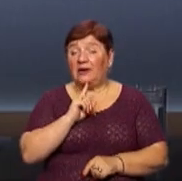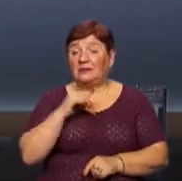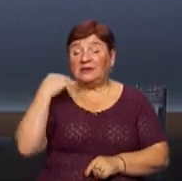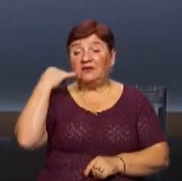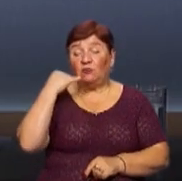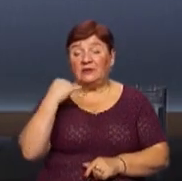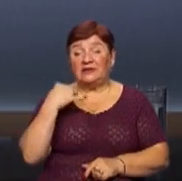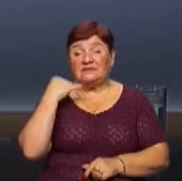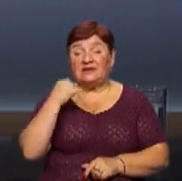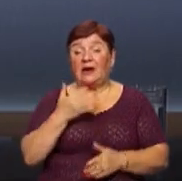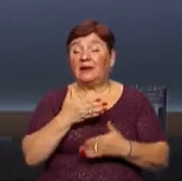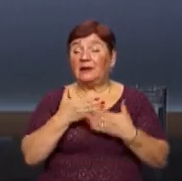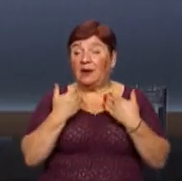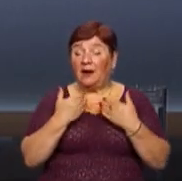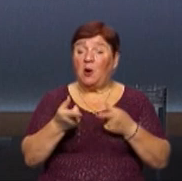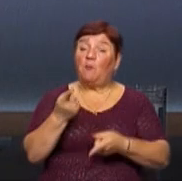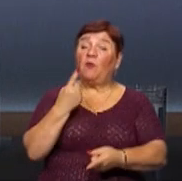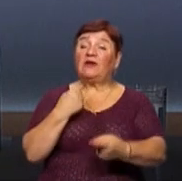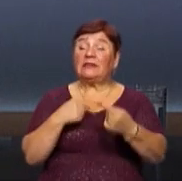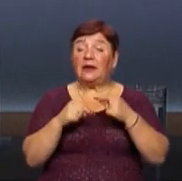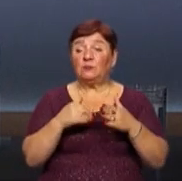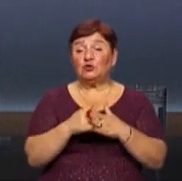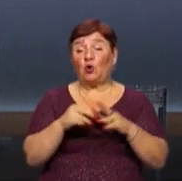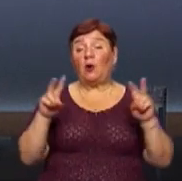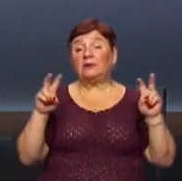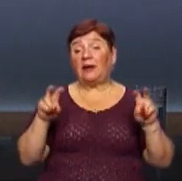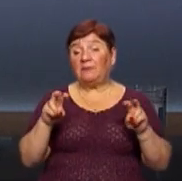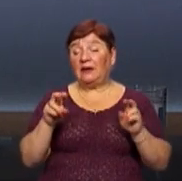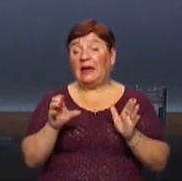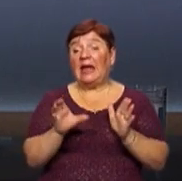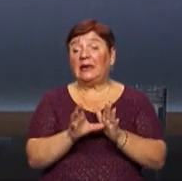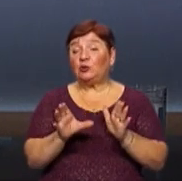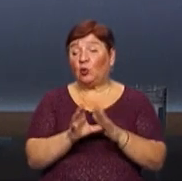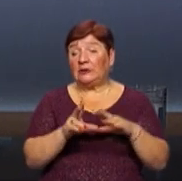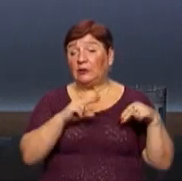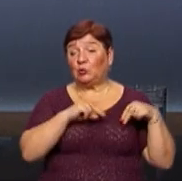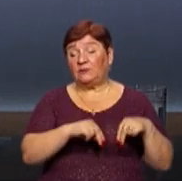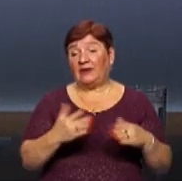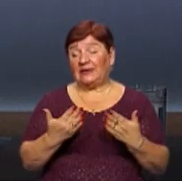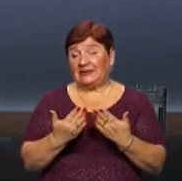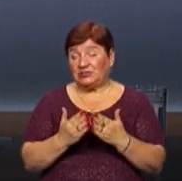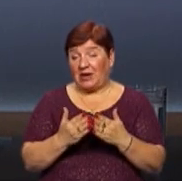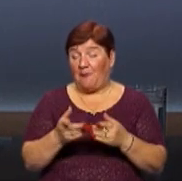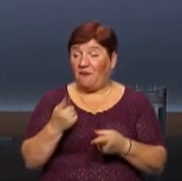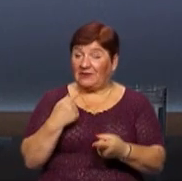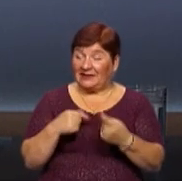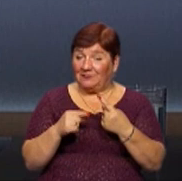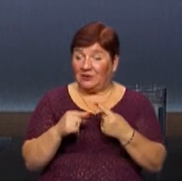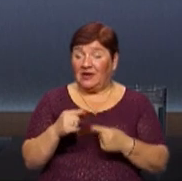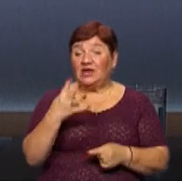дзвіночків, ми переходимо, повертаємося, точніше, до теми трудових електронних книжок.